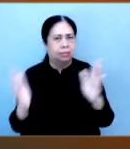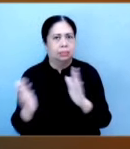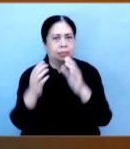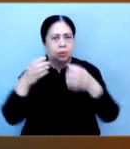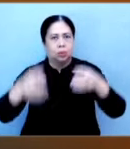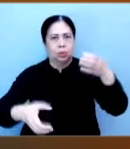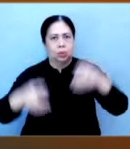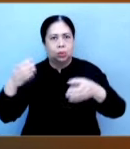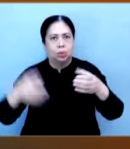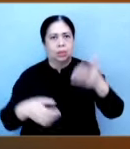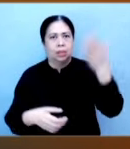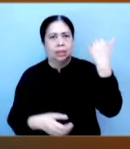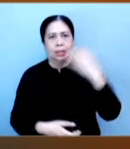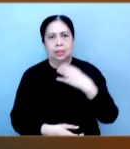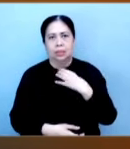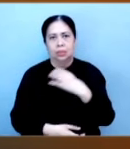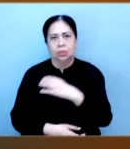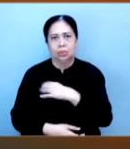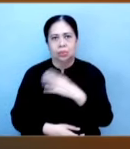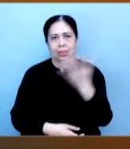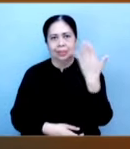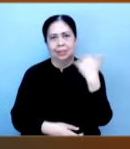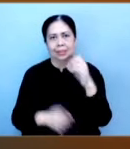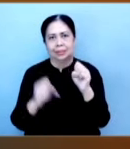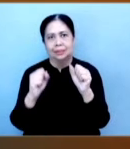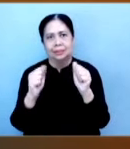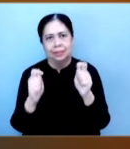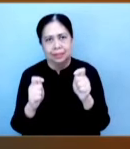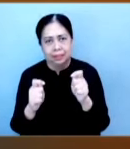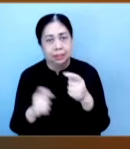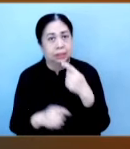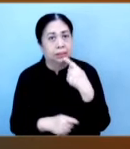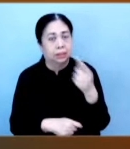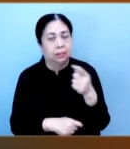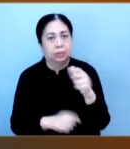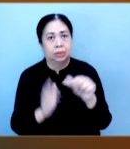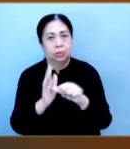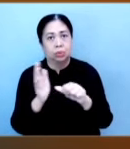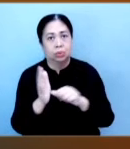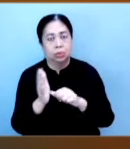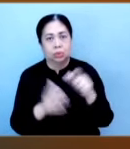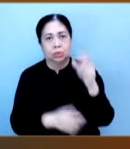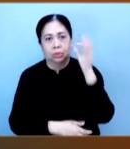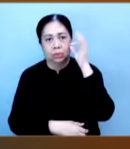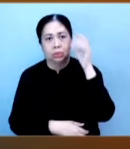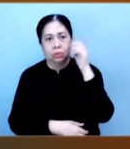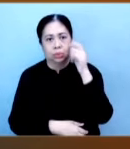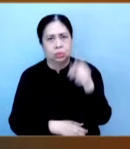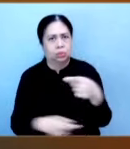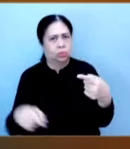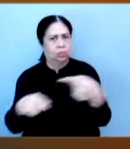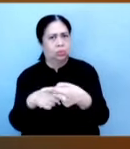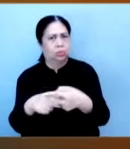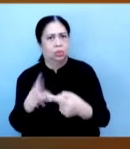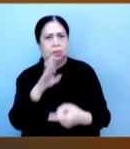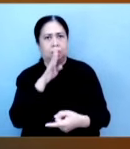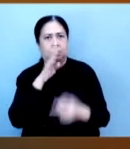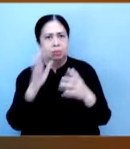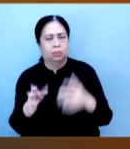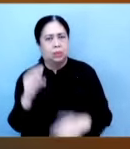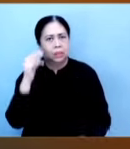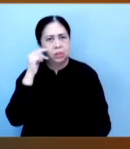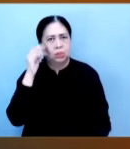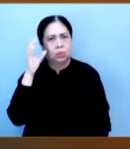ng dating kongresista nitong Sabado dagdag pa nito Paso sa lungat sa pahayag ni DOJ spokesperson Mico clavano